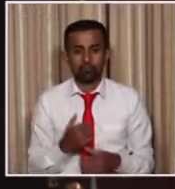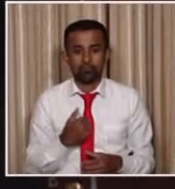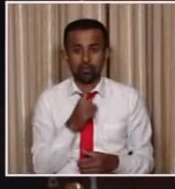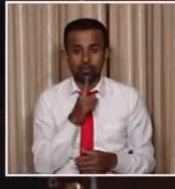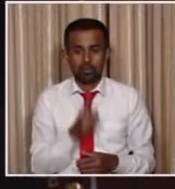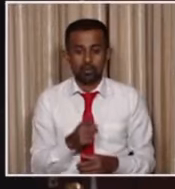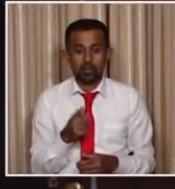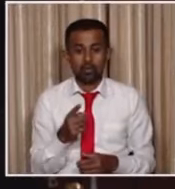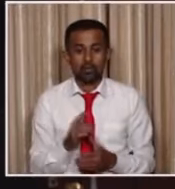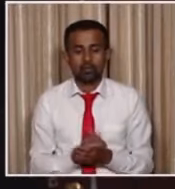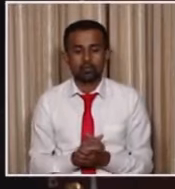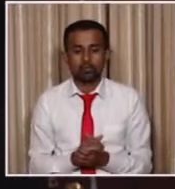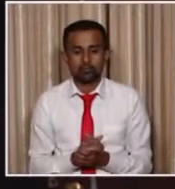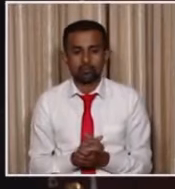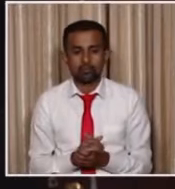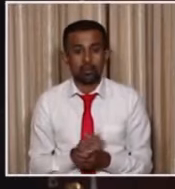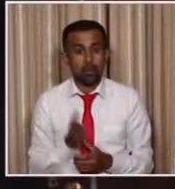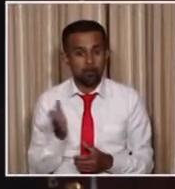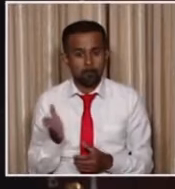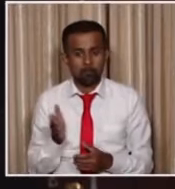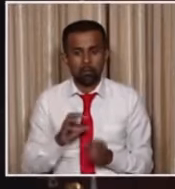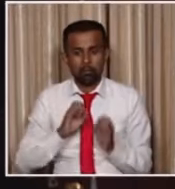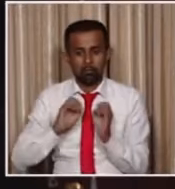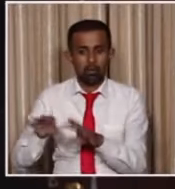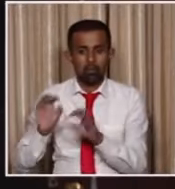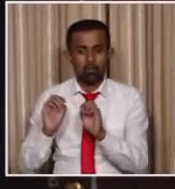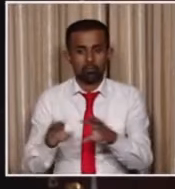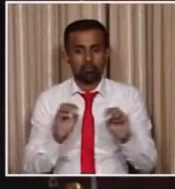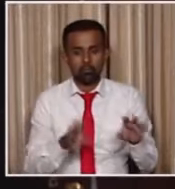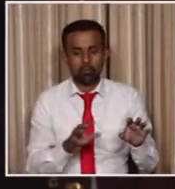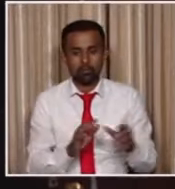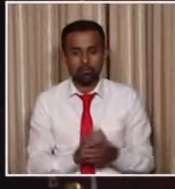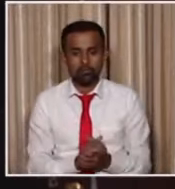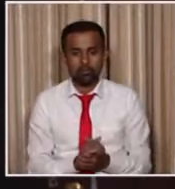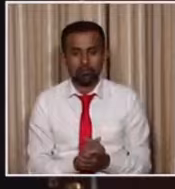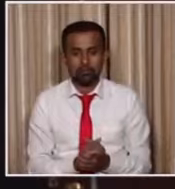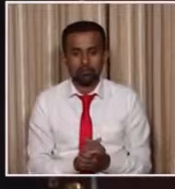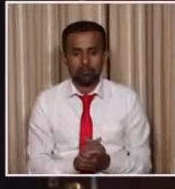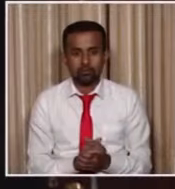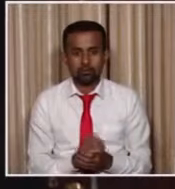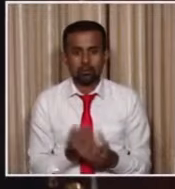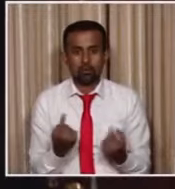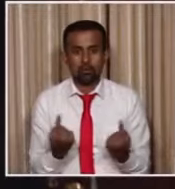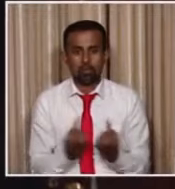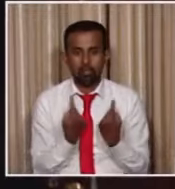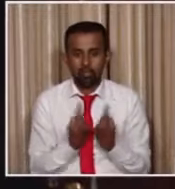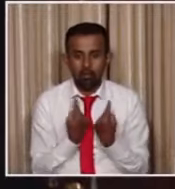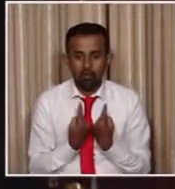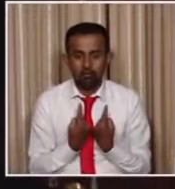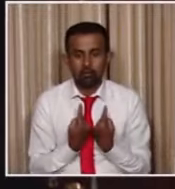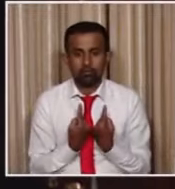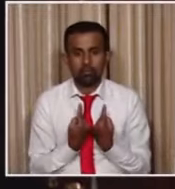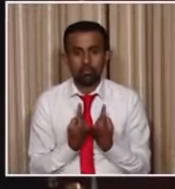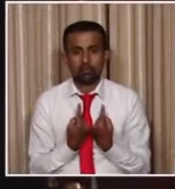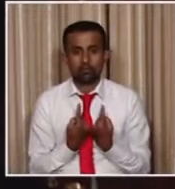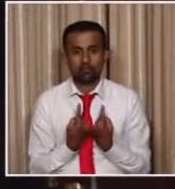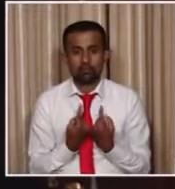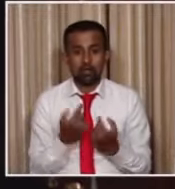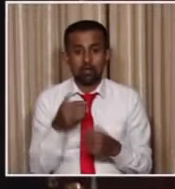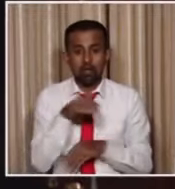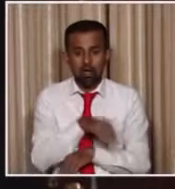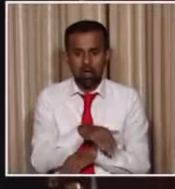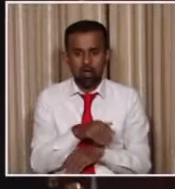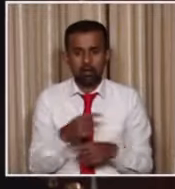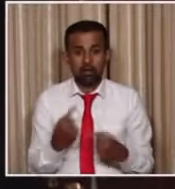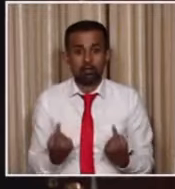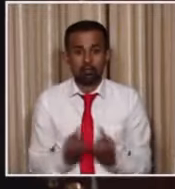ගරු නියෝජ්‍ය කතානායකතුමනි මේ ඉවතලන ඒ කියන්නේ වල් තනකොළ මේ දේවල් ඒ වගේම මම අලි තනකොළ